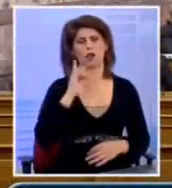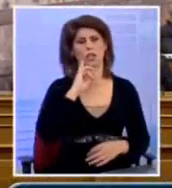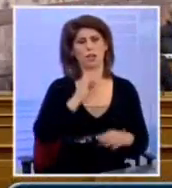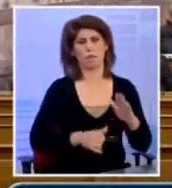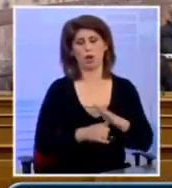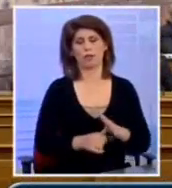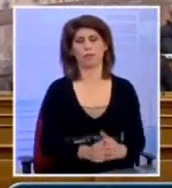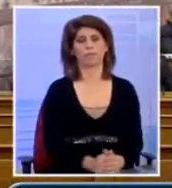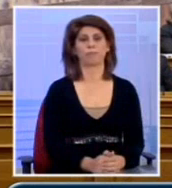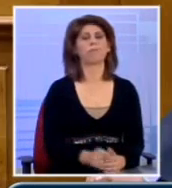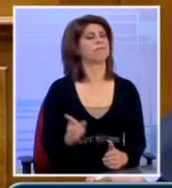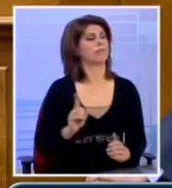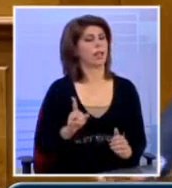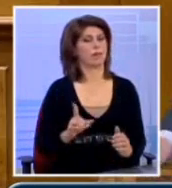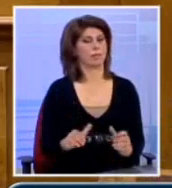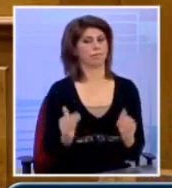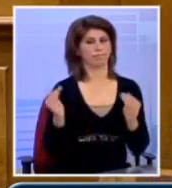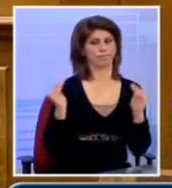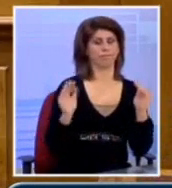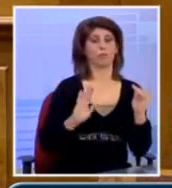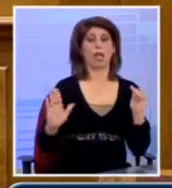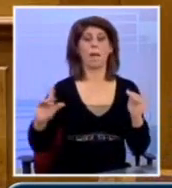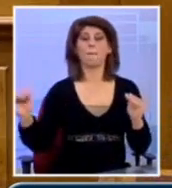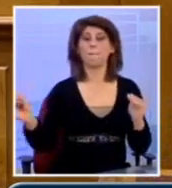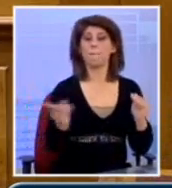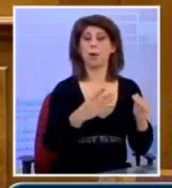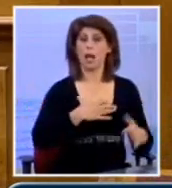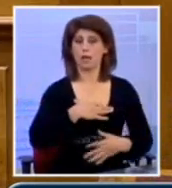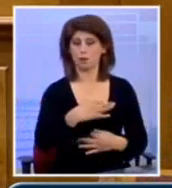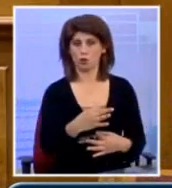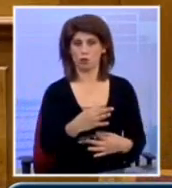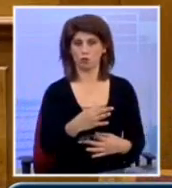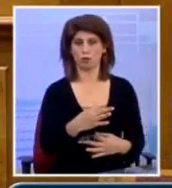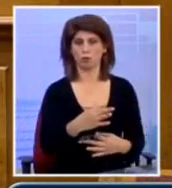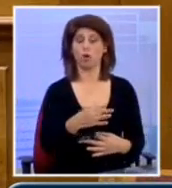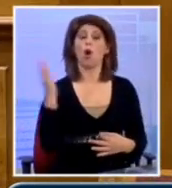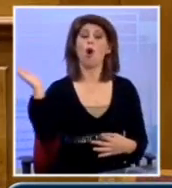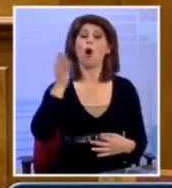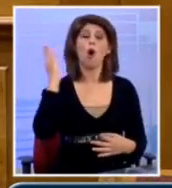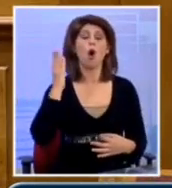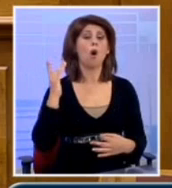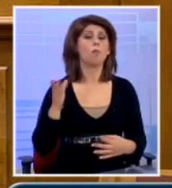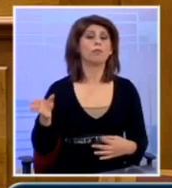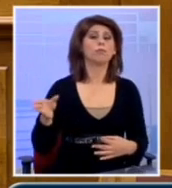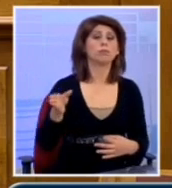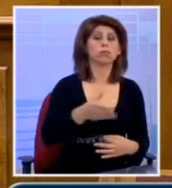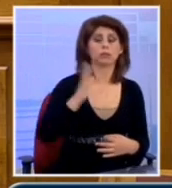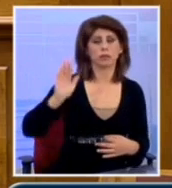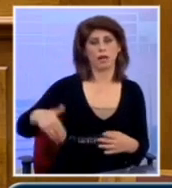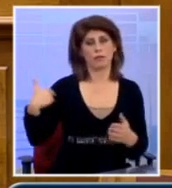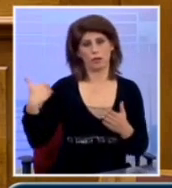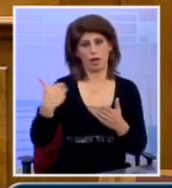δεν δίστασε με όλους τους εκπροσώπους της, όπου και αν βρέθηκε το τελευταίο